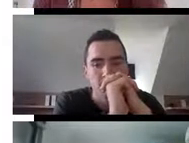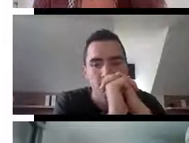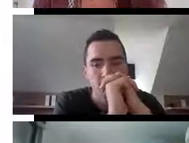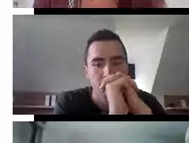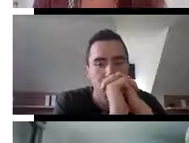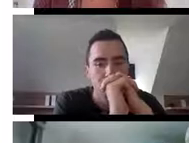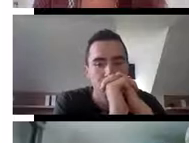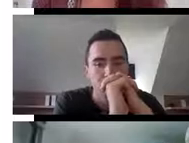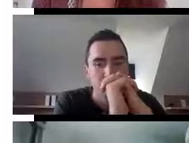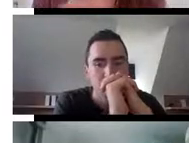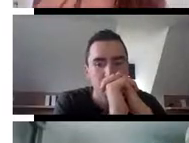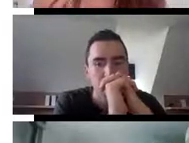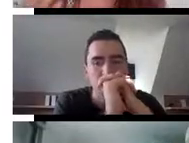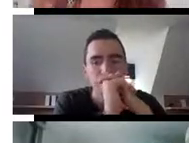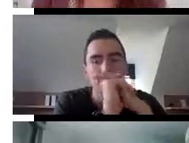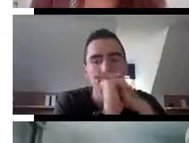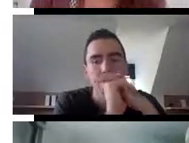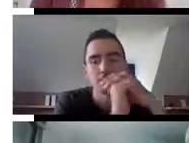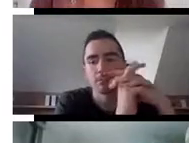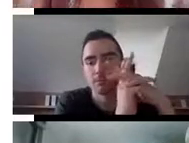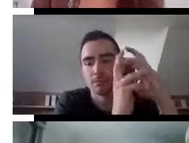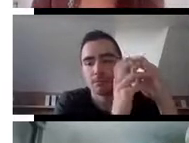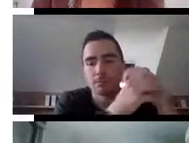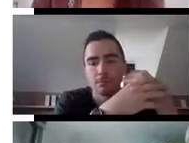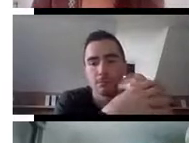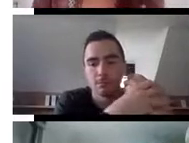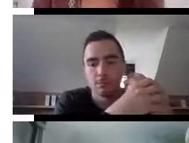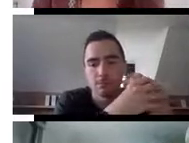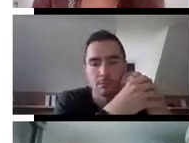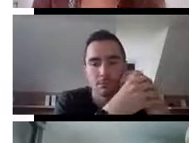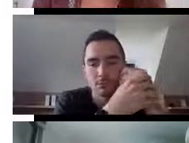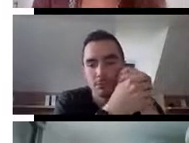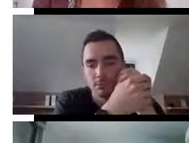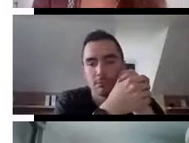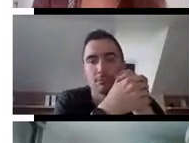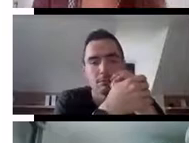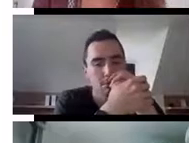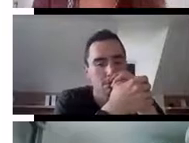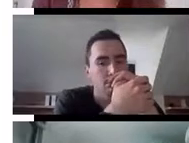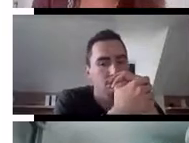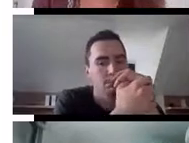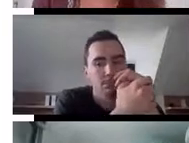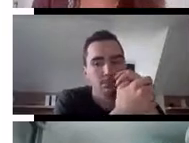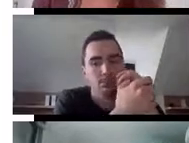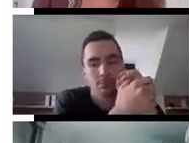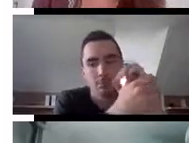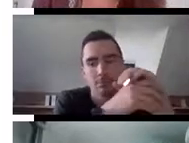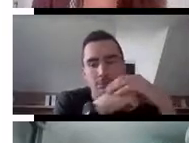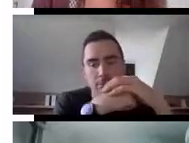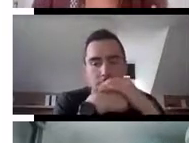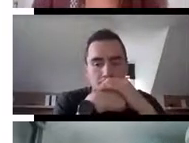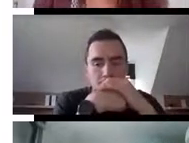te laten dragen. We hebben dat zelf nu niet, we gaan daar hier niet super uitgebreid op ingaan, omdat dat waarschijnlijk niet voor iedereen van toepassing